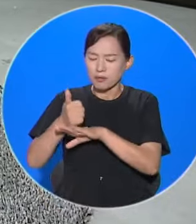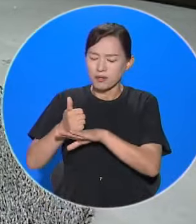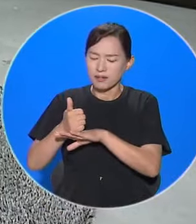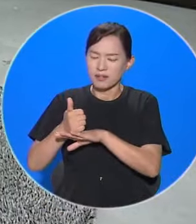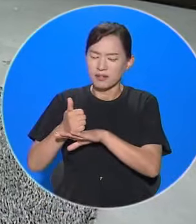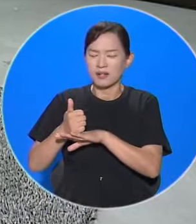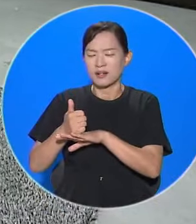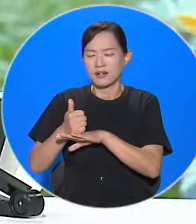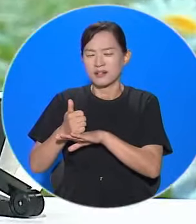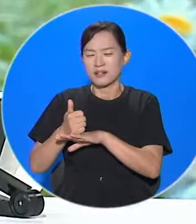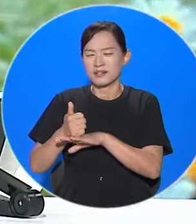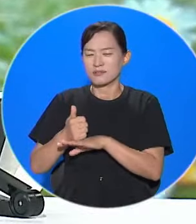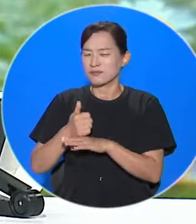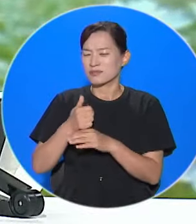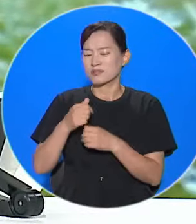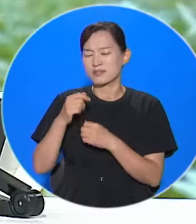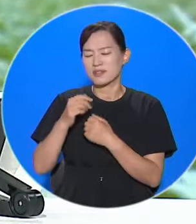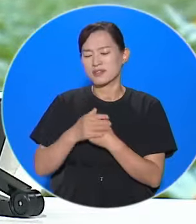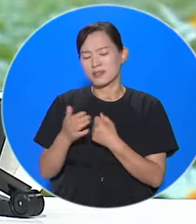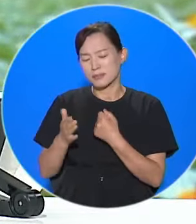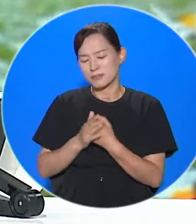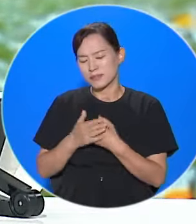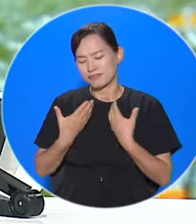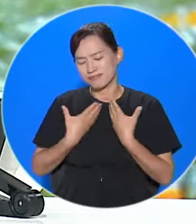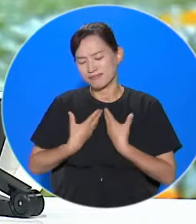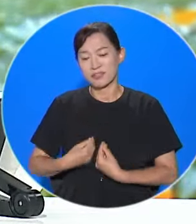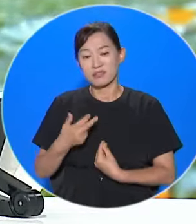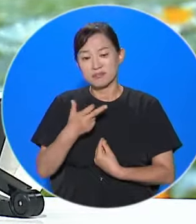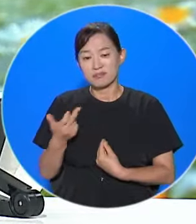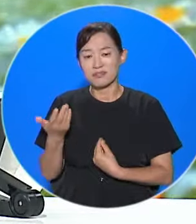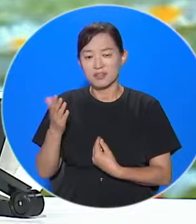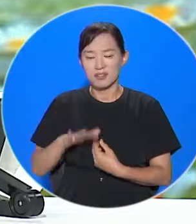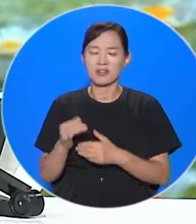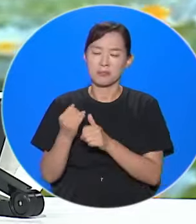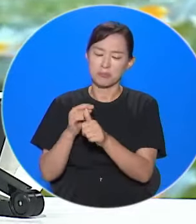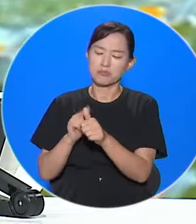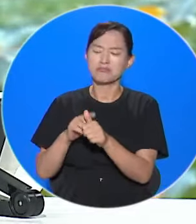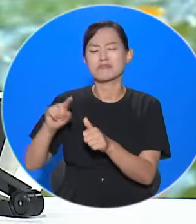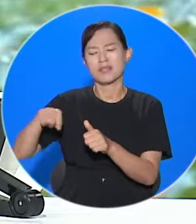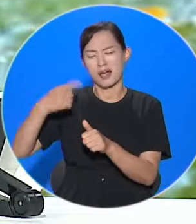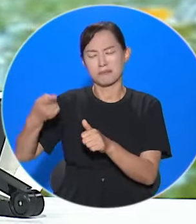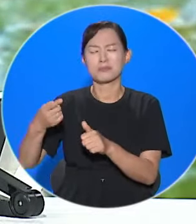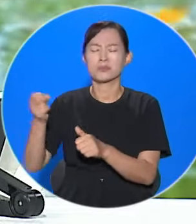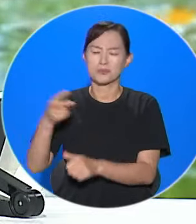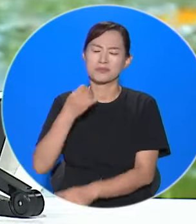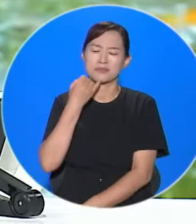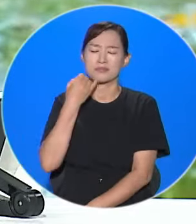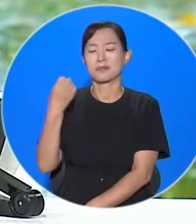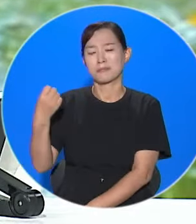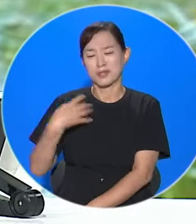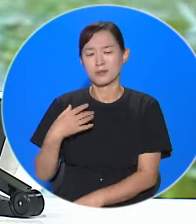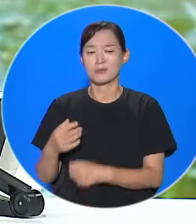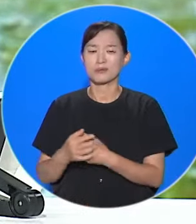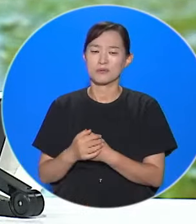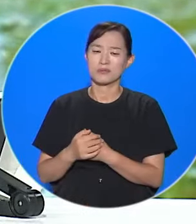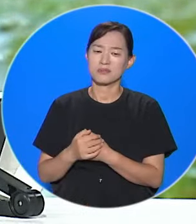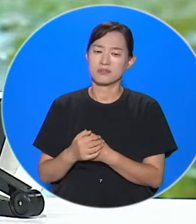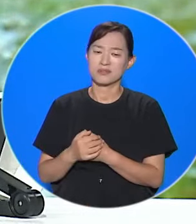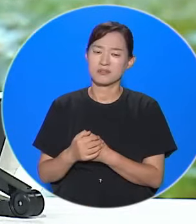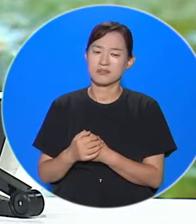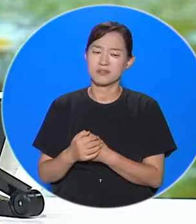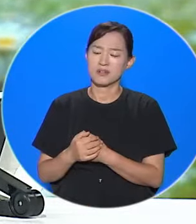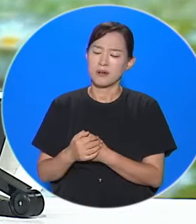연연하고 이렇게 상심이 좀 컸는데 네. 뭐 남편은 뭐 다음에 해보자 이렇게 얘기도 하고 일단 뭐